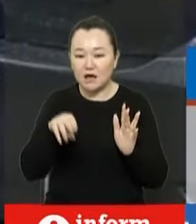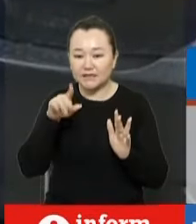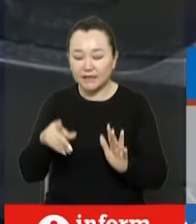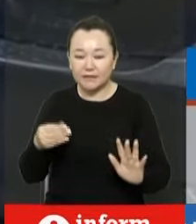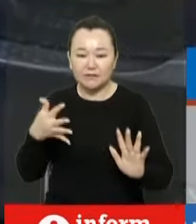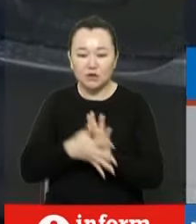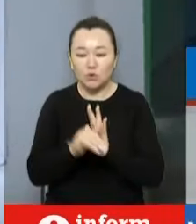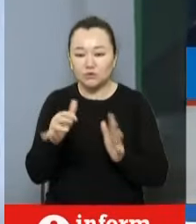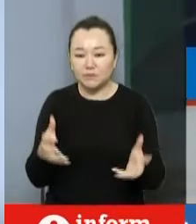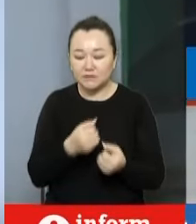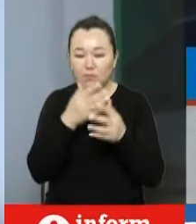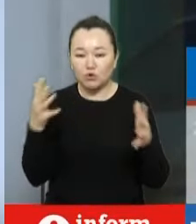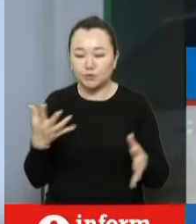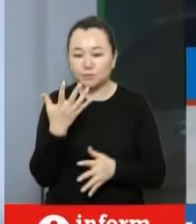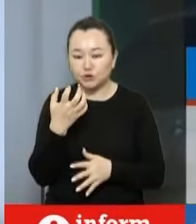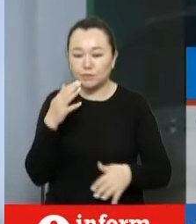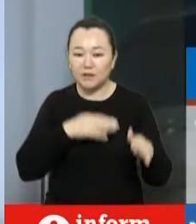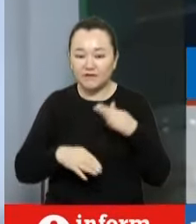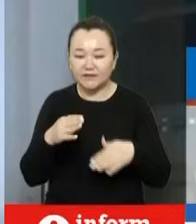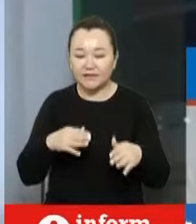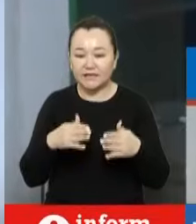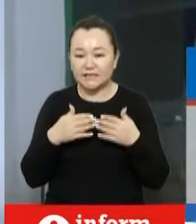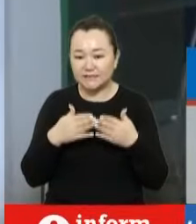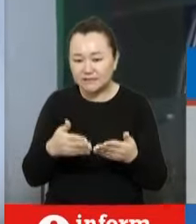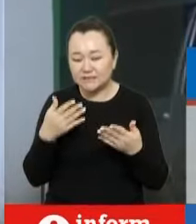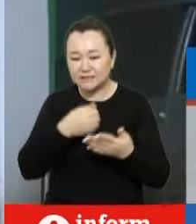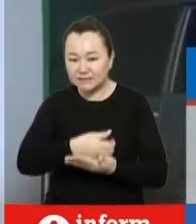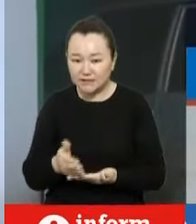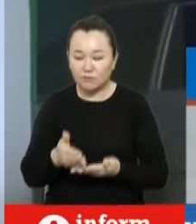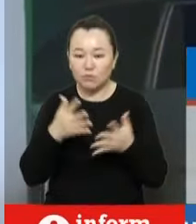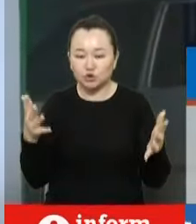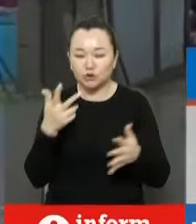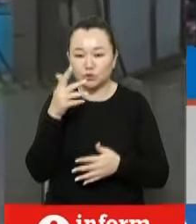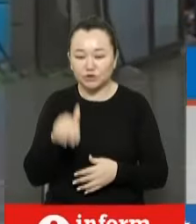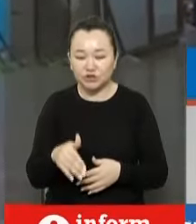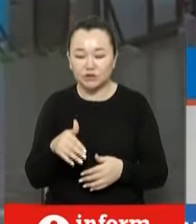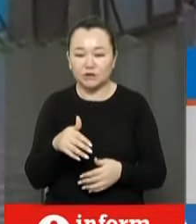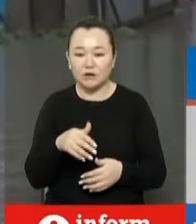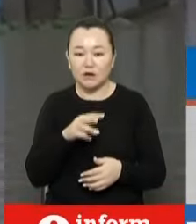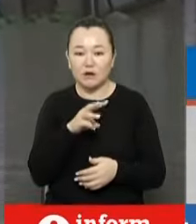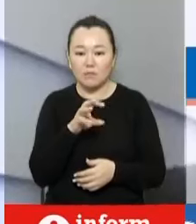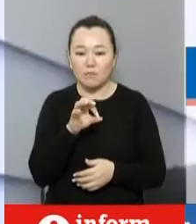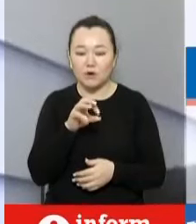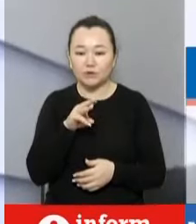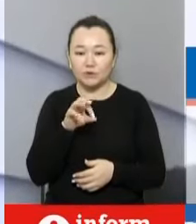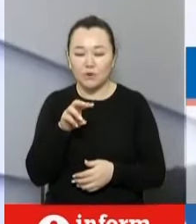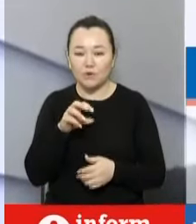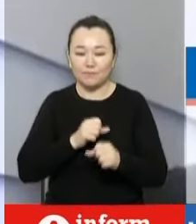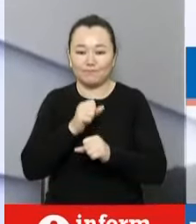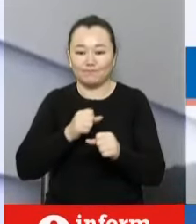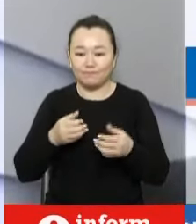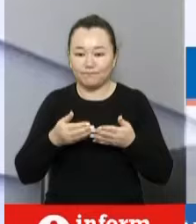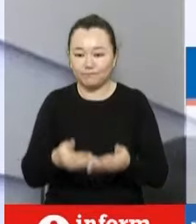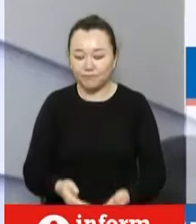спасателей имеются больше 500 плавательных средств и больше 3.000 мотопомп в третьей